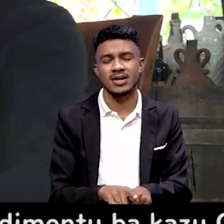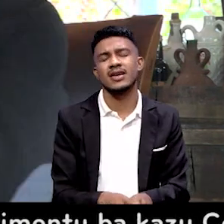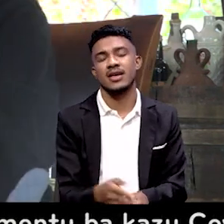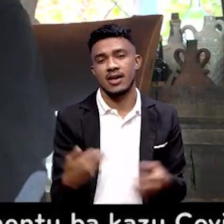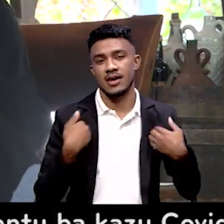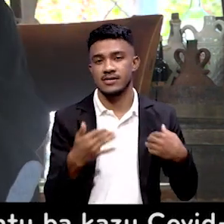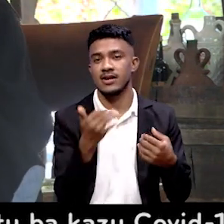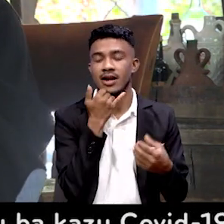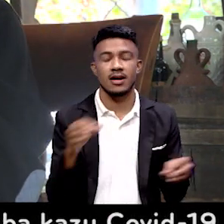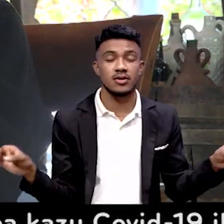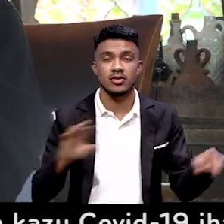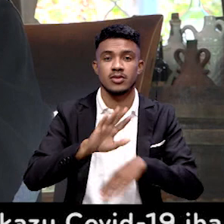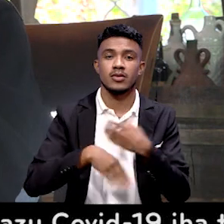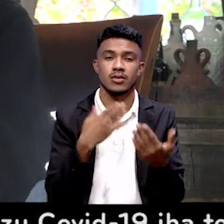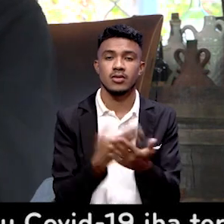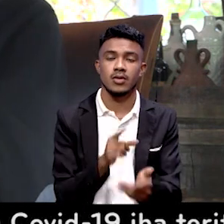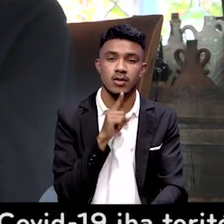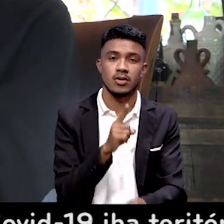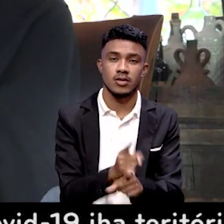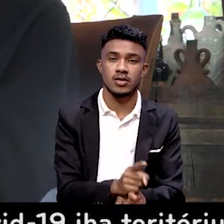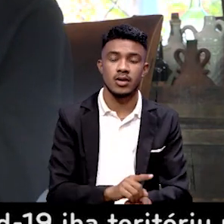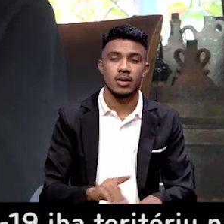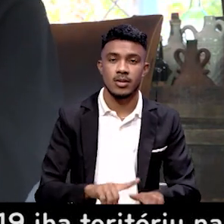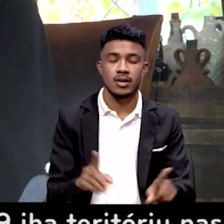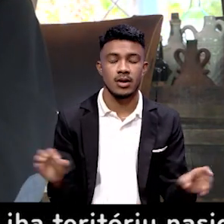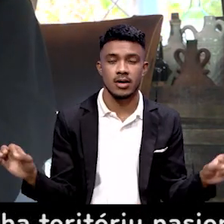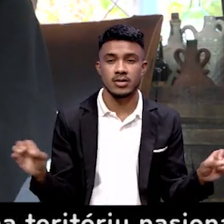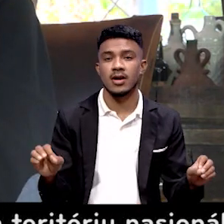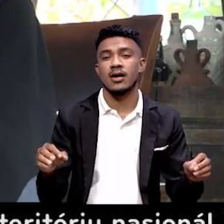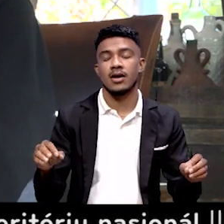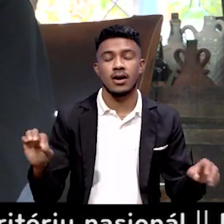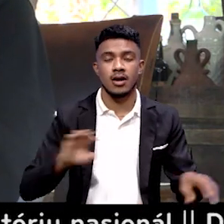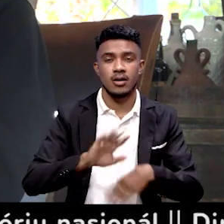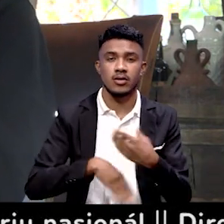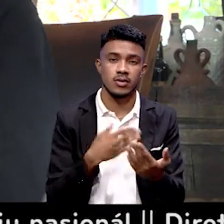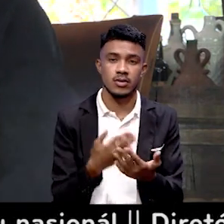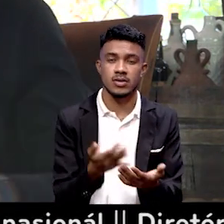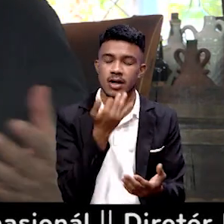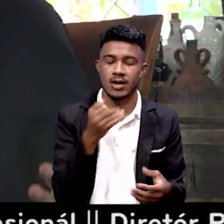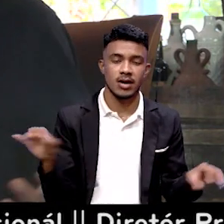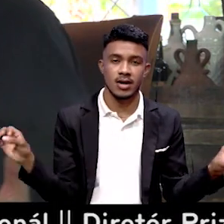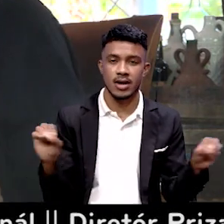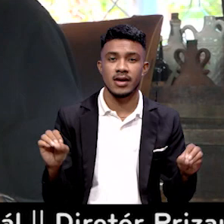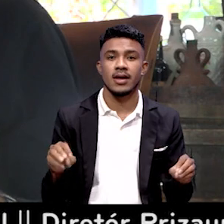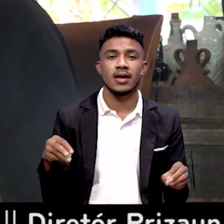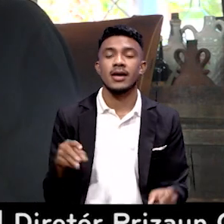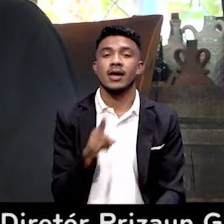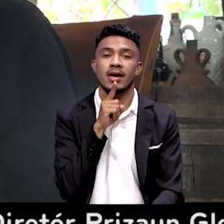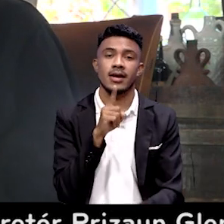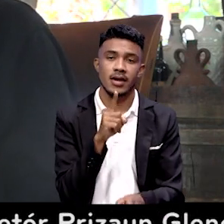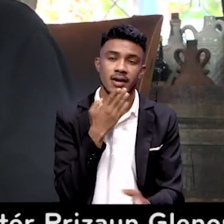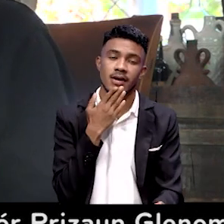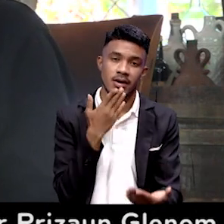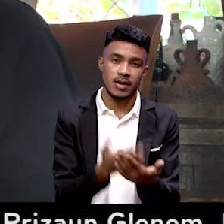lo sbuoto tutto allo los, e lo sbuoto tutto, faglianzo, quando barra calo di acqua. Mi metto con lì, con il tacare